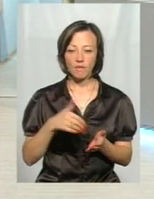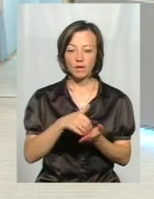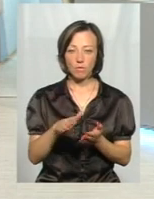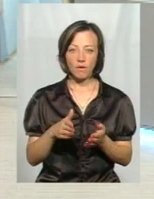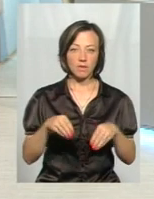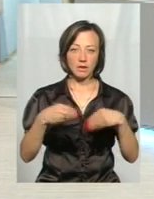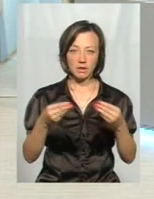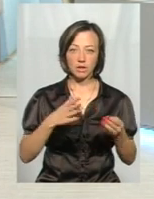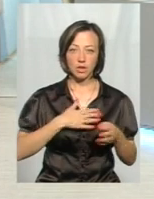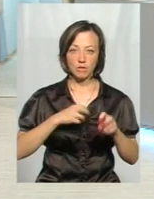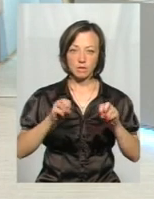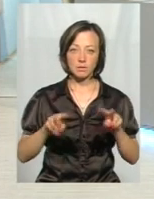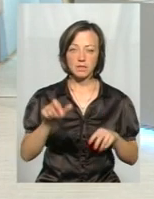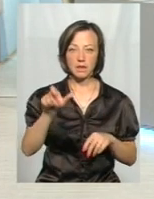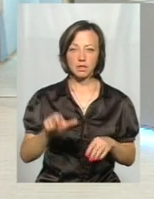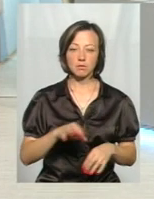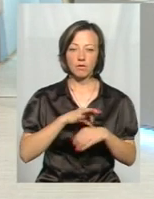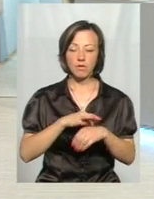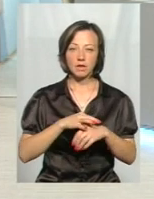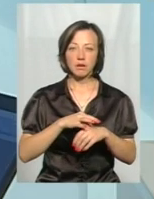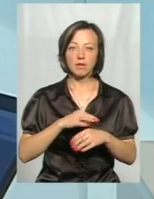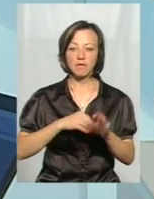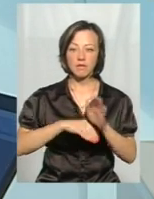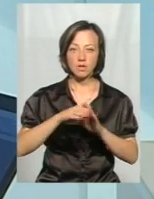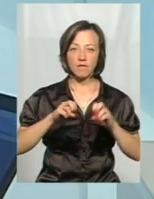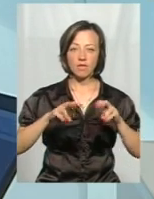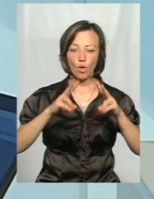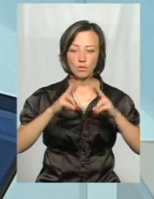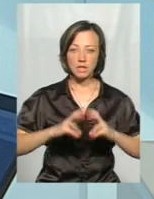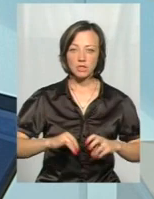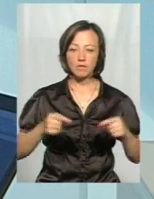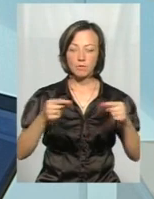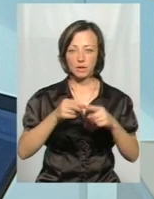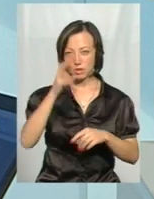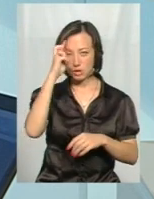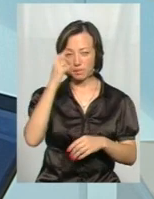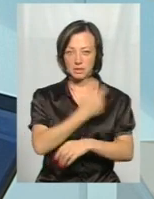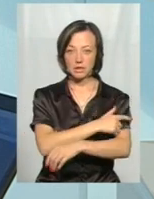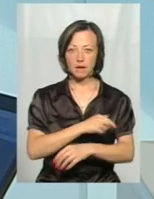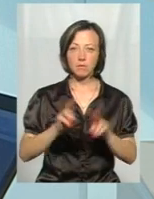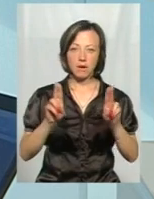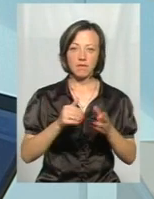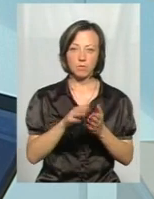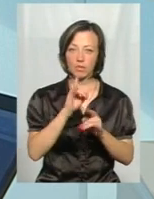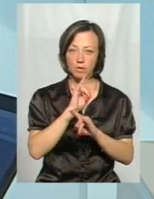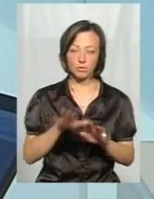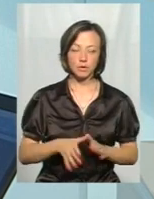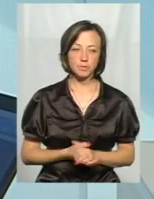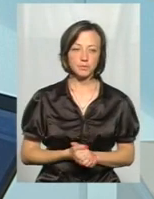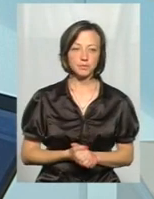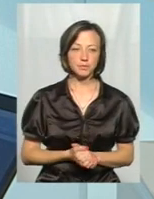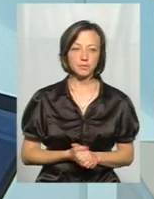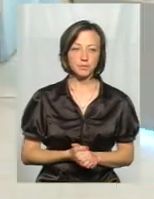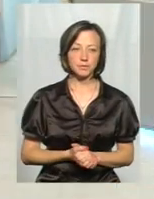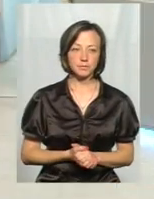у наданні нашого спеціаліста і проведенні кваліфікованого обстеження на відповідність державних санітарних правил відмови не буде, повірте мені. Дякую. Ми